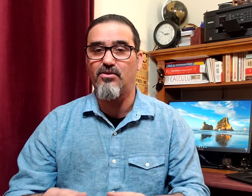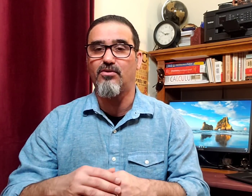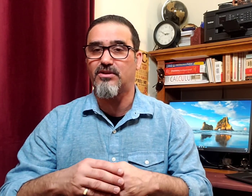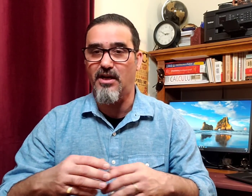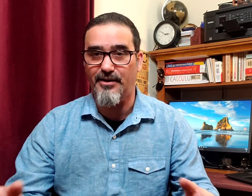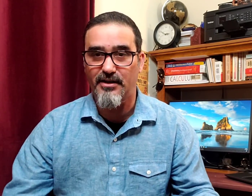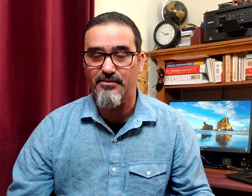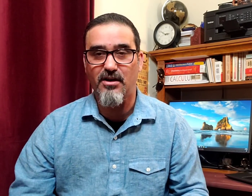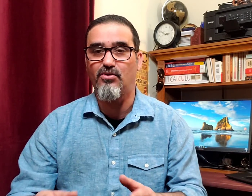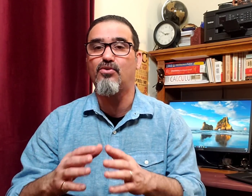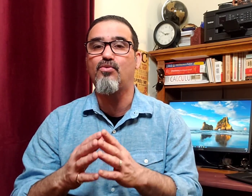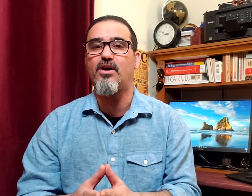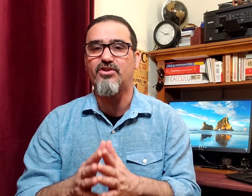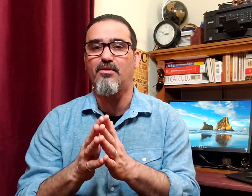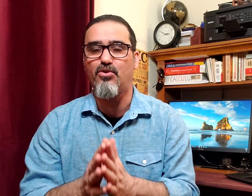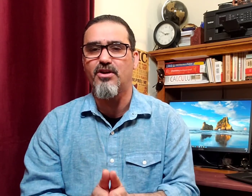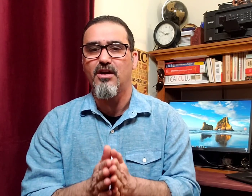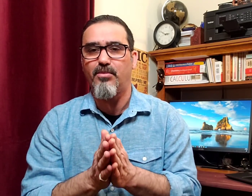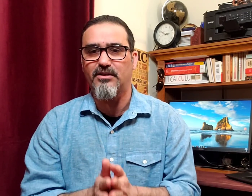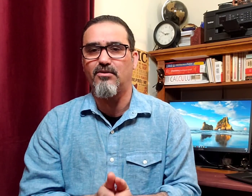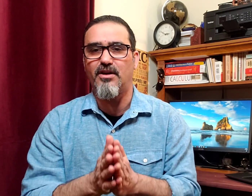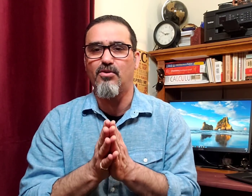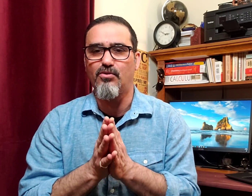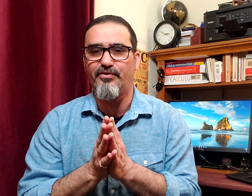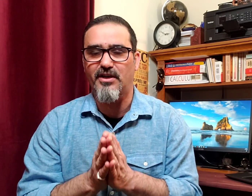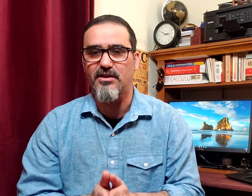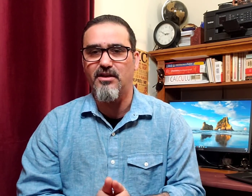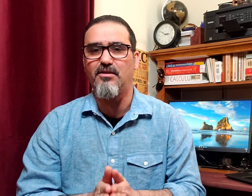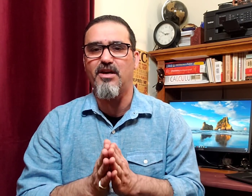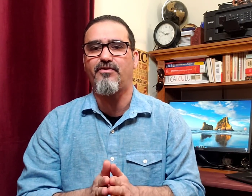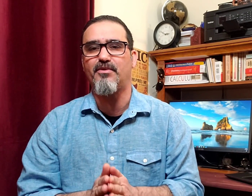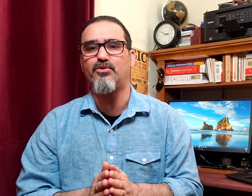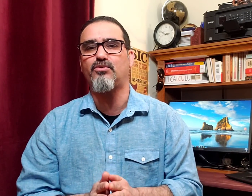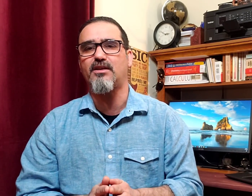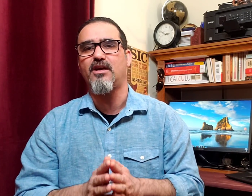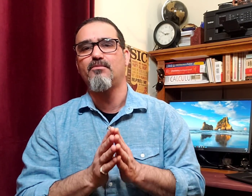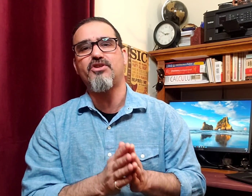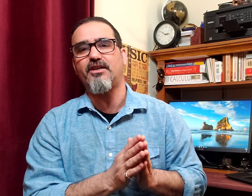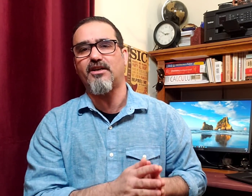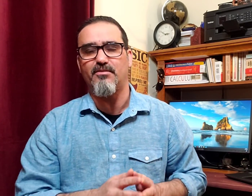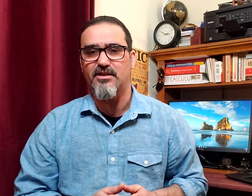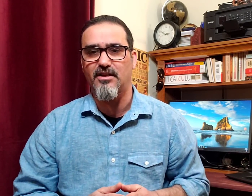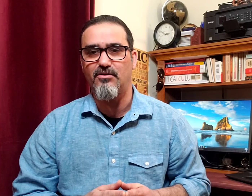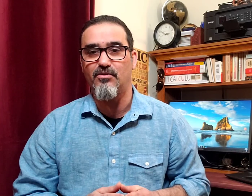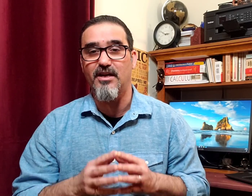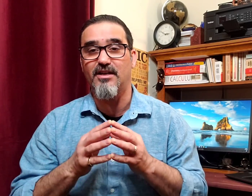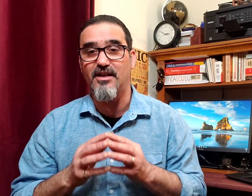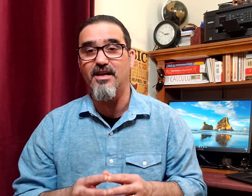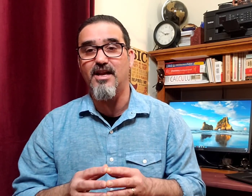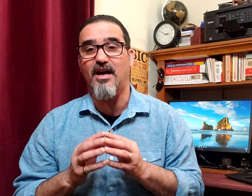النظام ديالو، تصحيح النظام ديالو، هو شعب بطل وله في رصيده ما يكفي من بطولات باش يقرر المصير